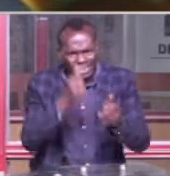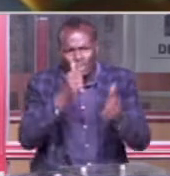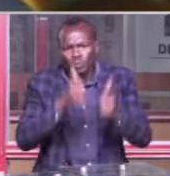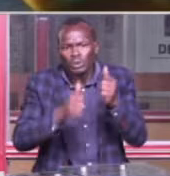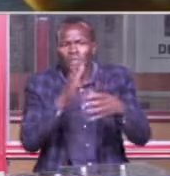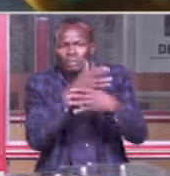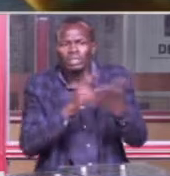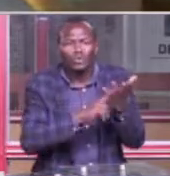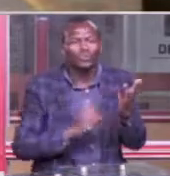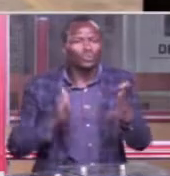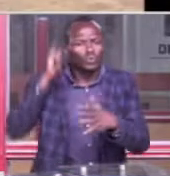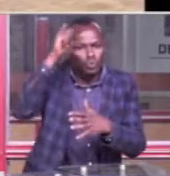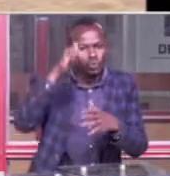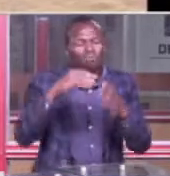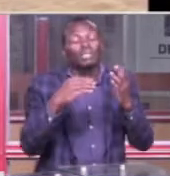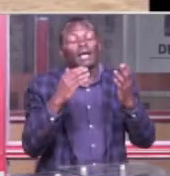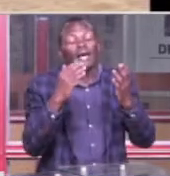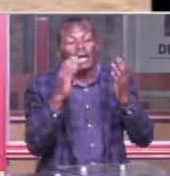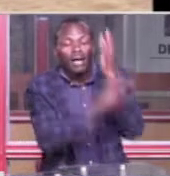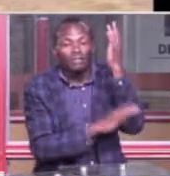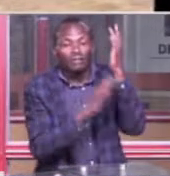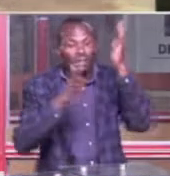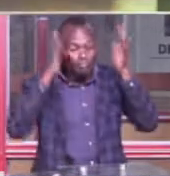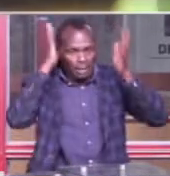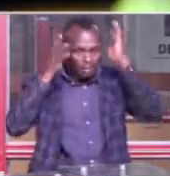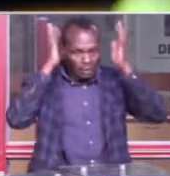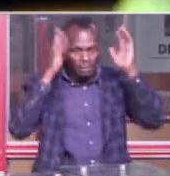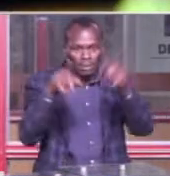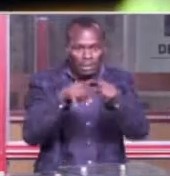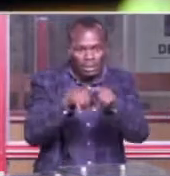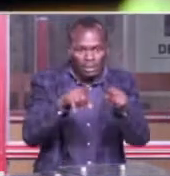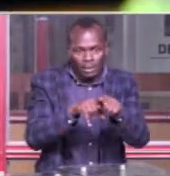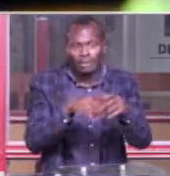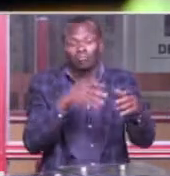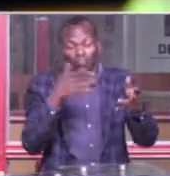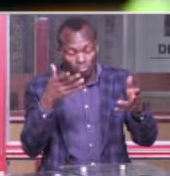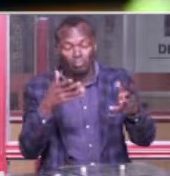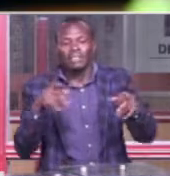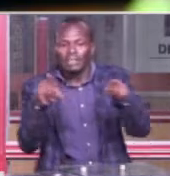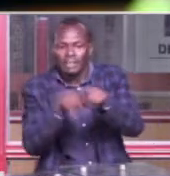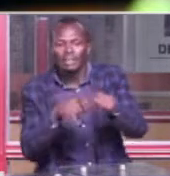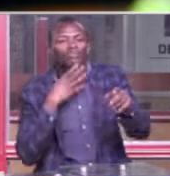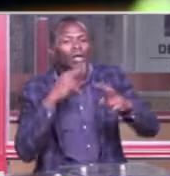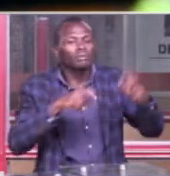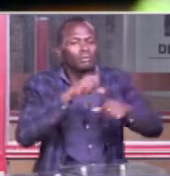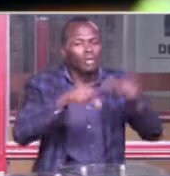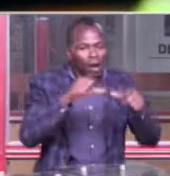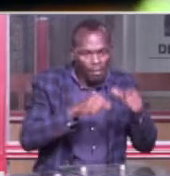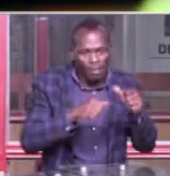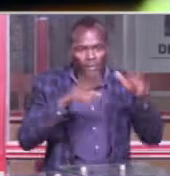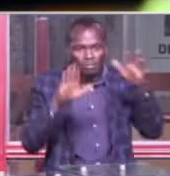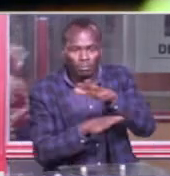wa gavumenti bya Luhanga omumyuka we Mwesigwa Rukutana nga kugase n'akulya eggwanika mu minisitule y'ebyensimbi Keith